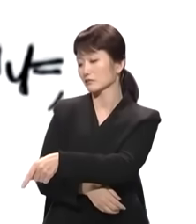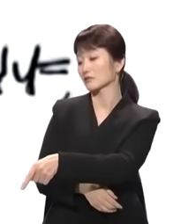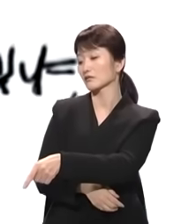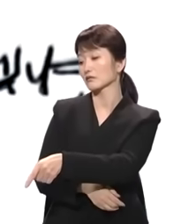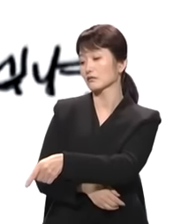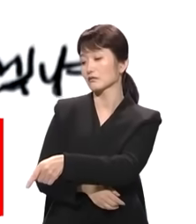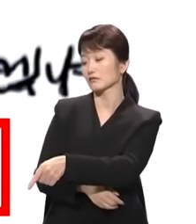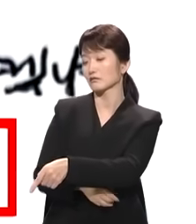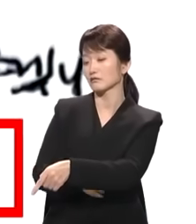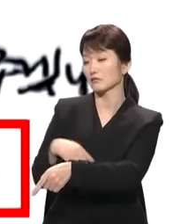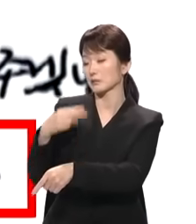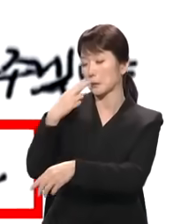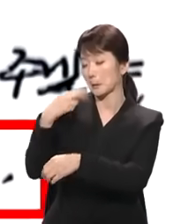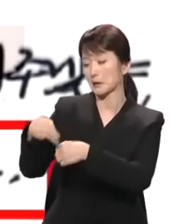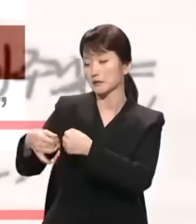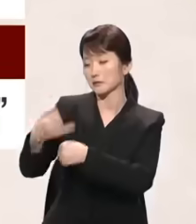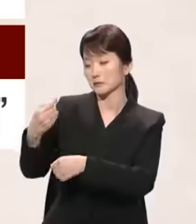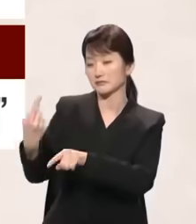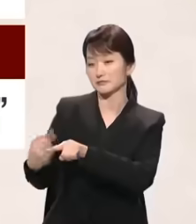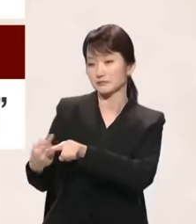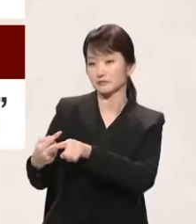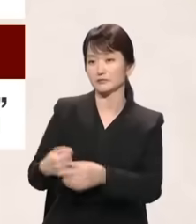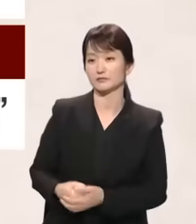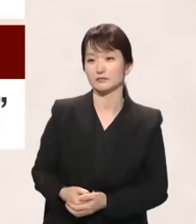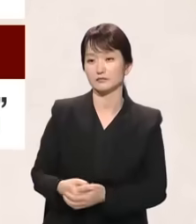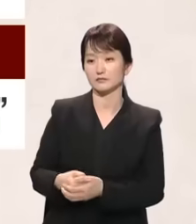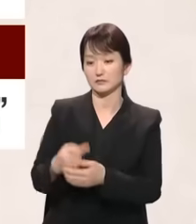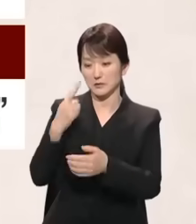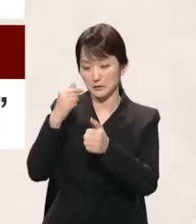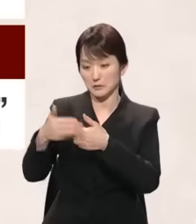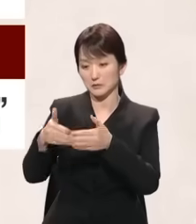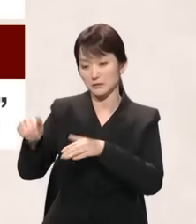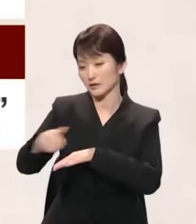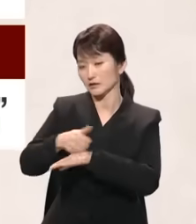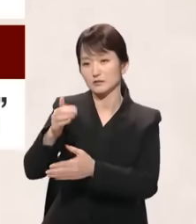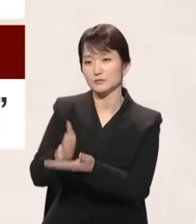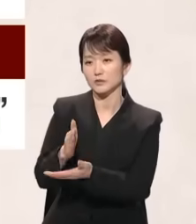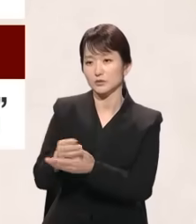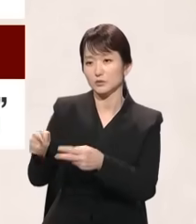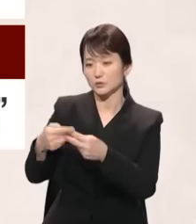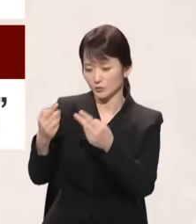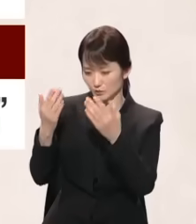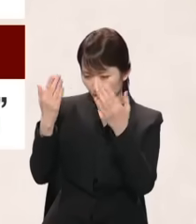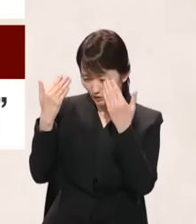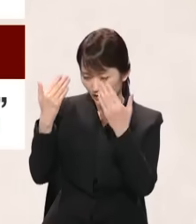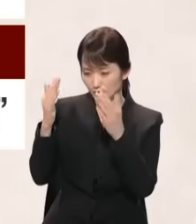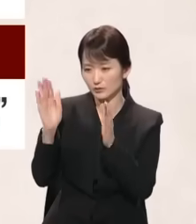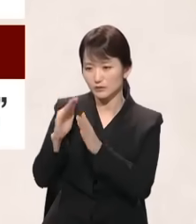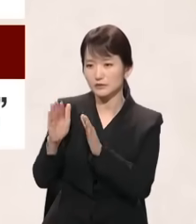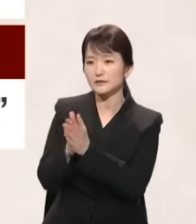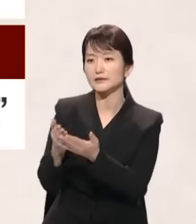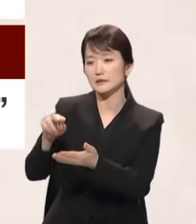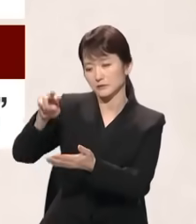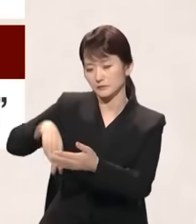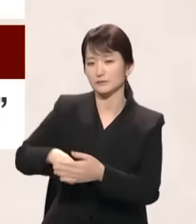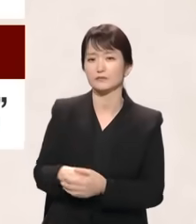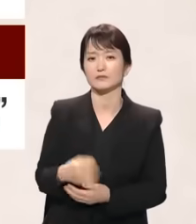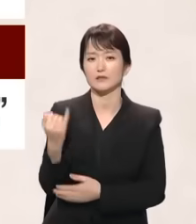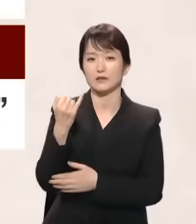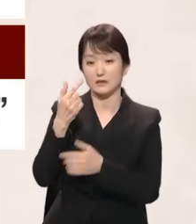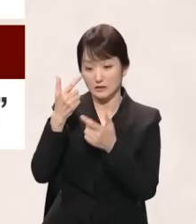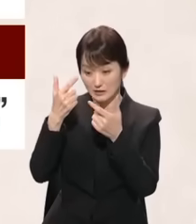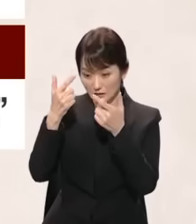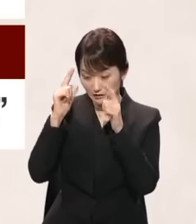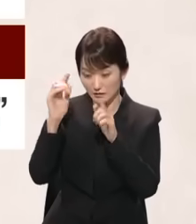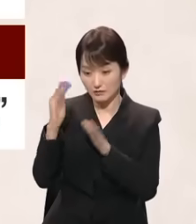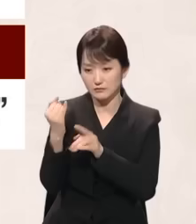이거야원 다른 애들 실험실에 출입하지 말고이 초등학생 책이나 읽어 이렇게 얘기했다고 하고 또 여자 대학원생은 더 모욕적인 얘기를